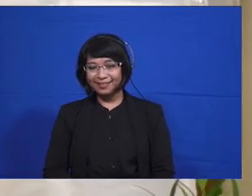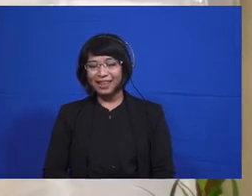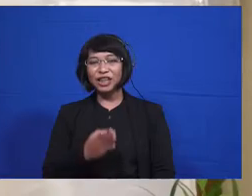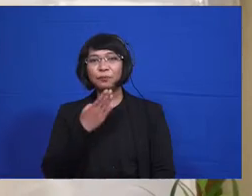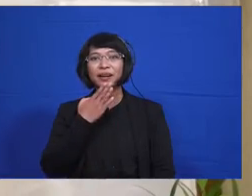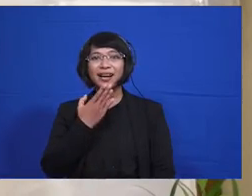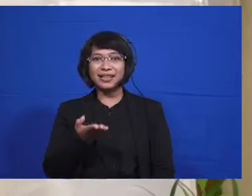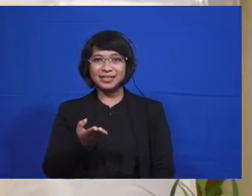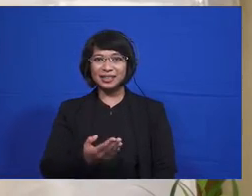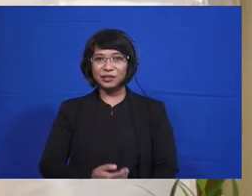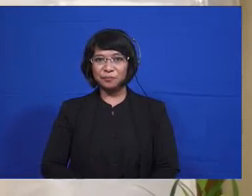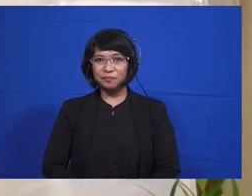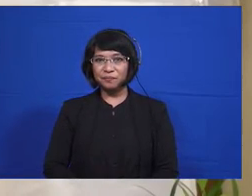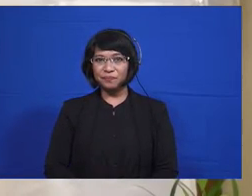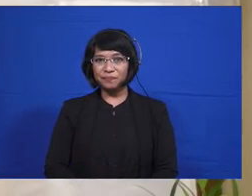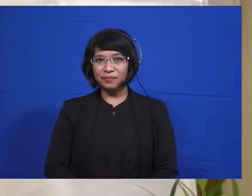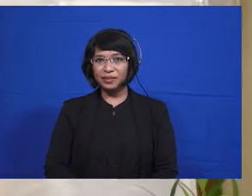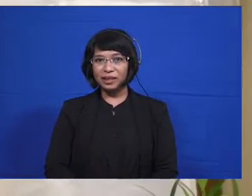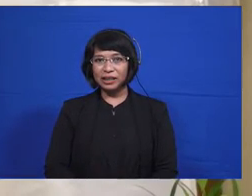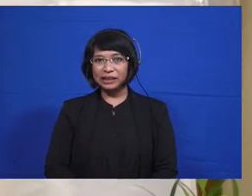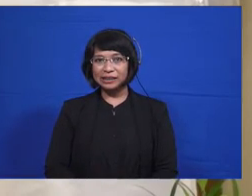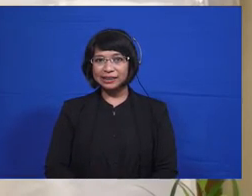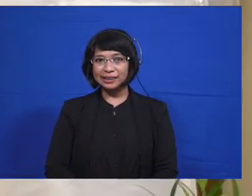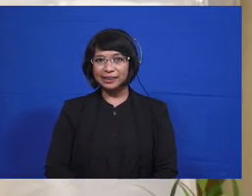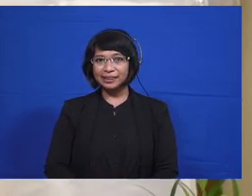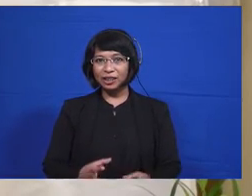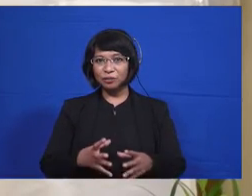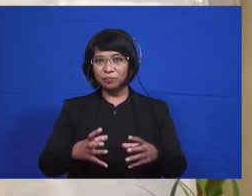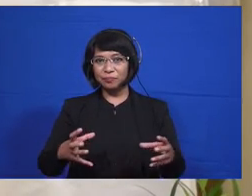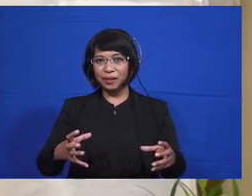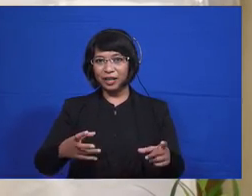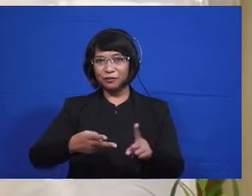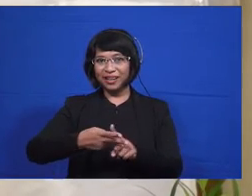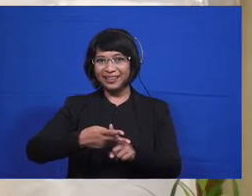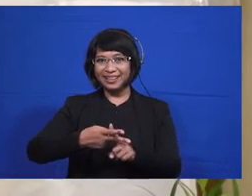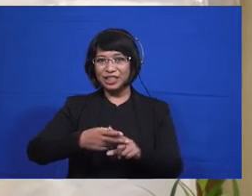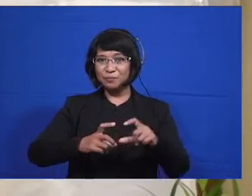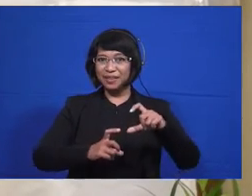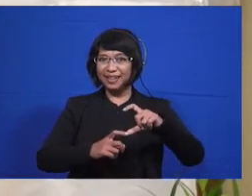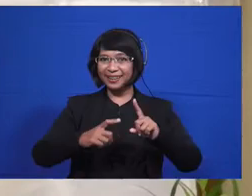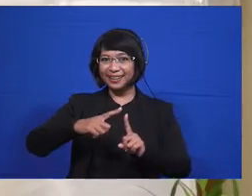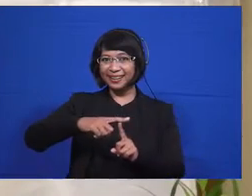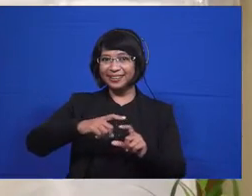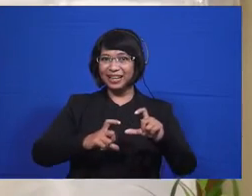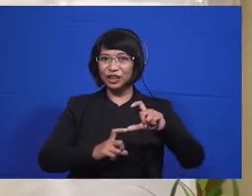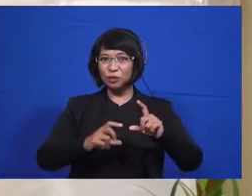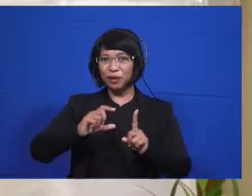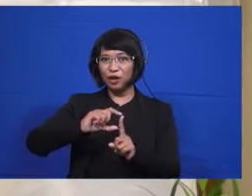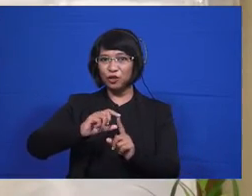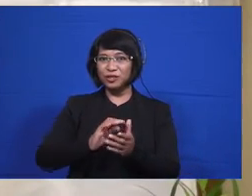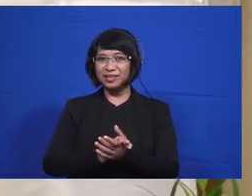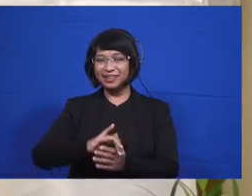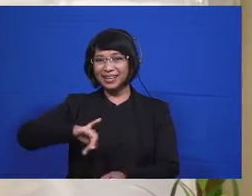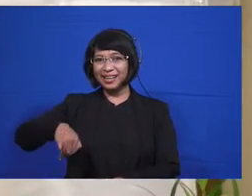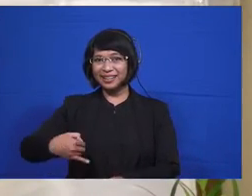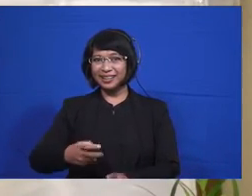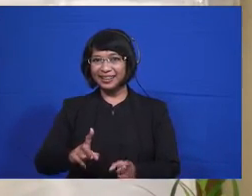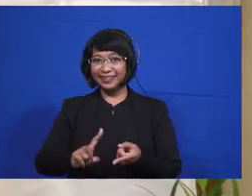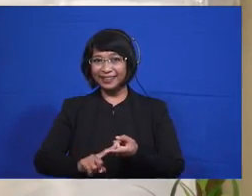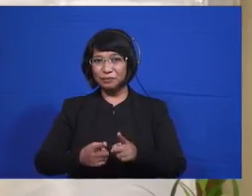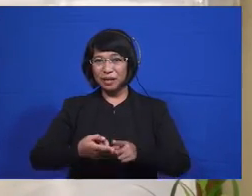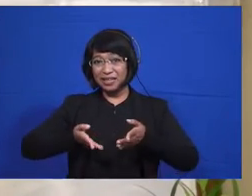Terima kasih kepada para Frater Seminari Tinggi Santo Paulus yang telah menjadi rekan